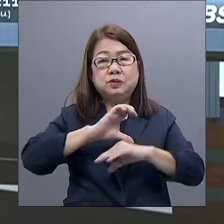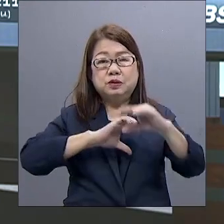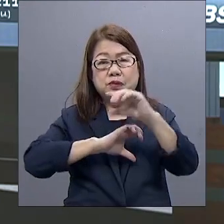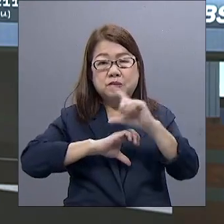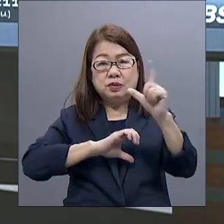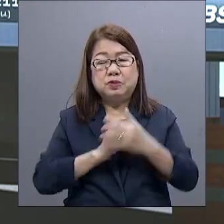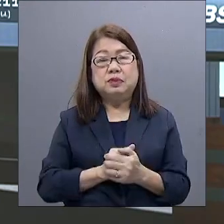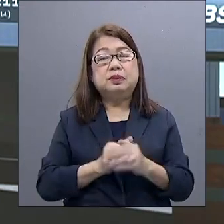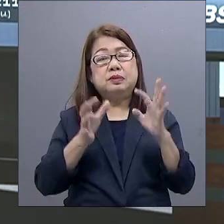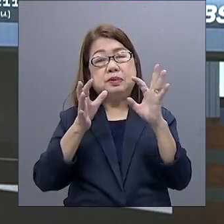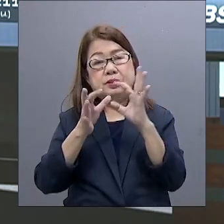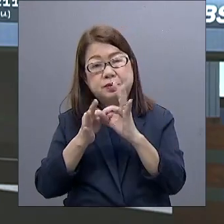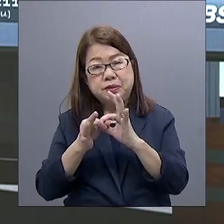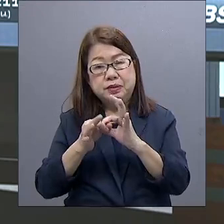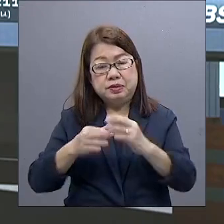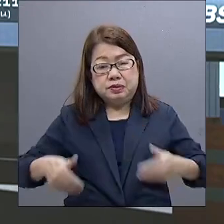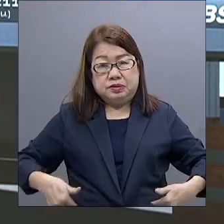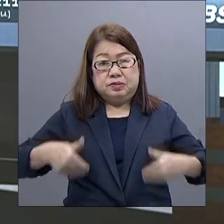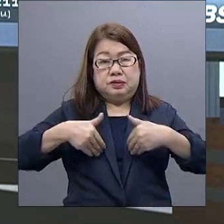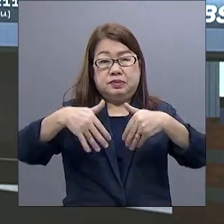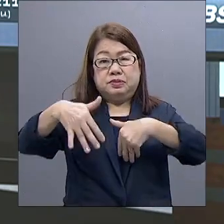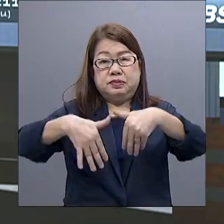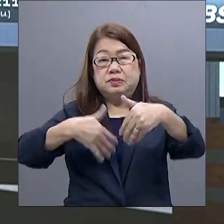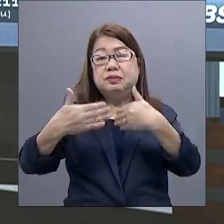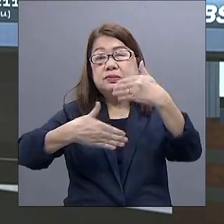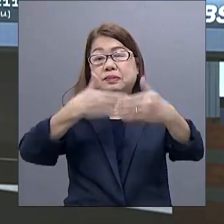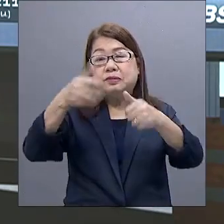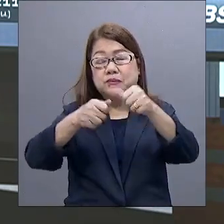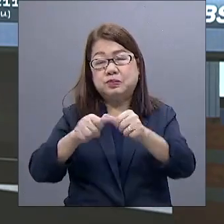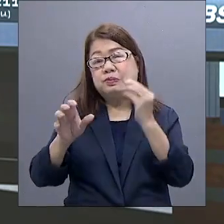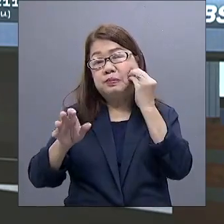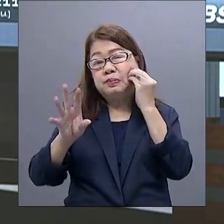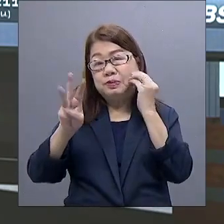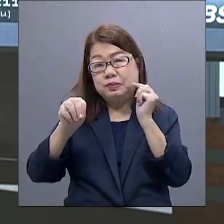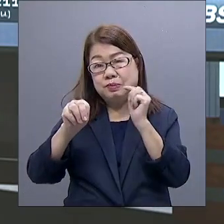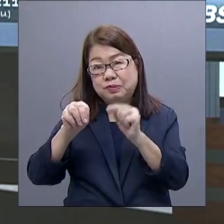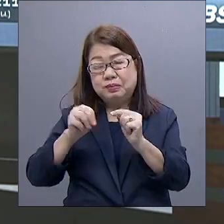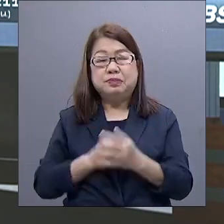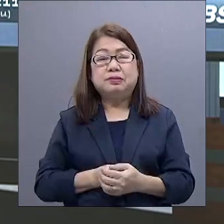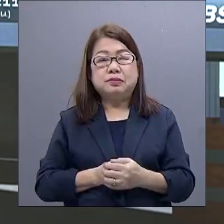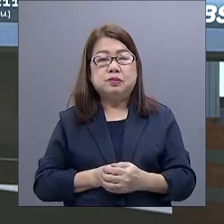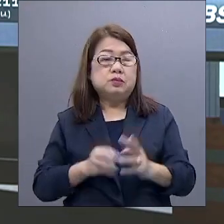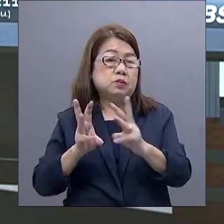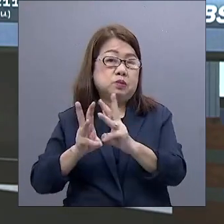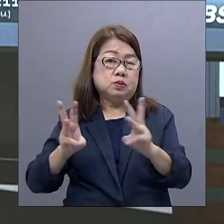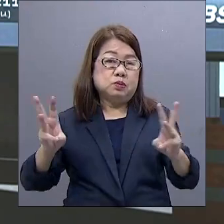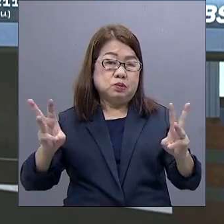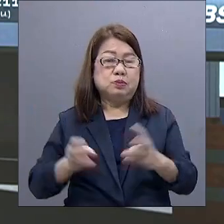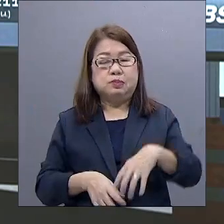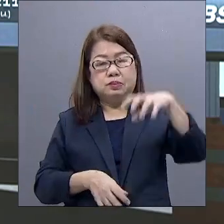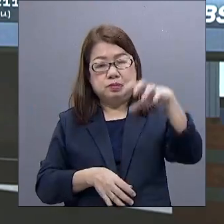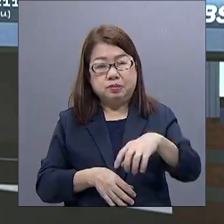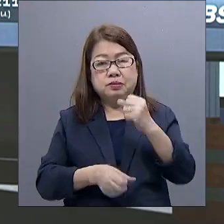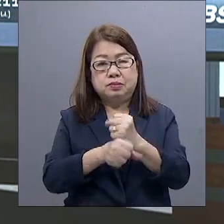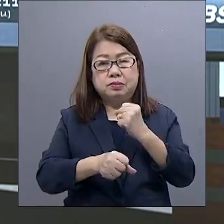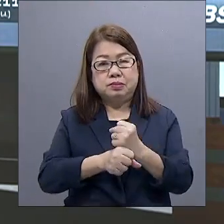นาคภาชีวิตในหมู่บานต่ๆอันนี้เป็นการจัดถามพื้นที่ออกกำลงกายค่ะของพี่น้องที่จงหัด